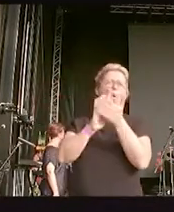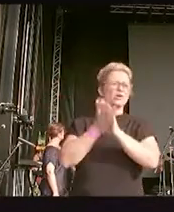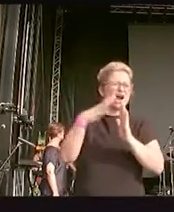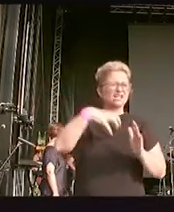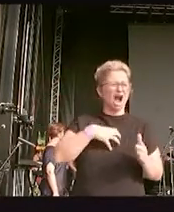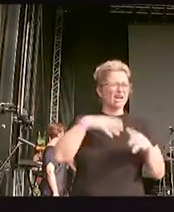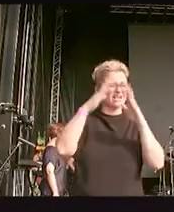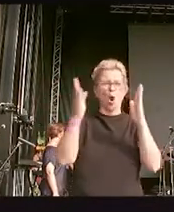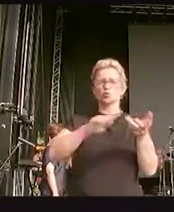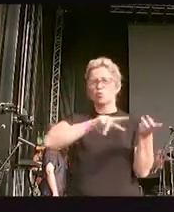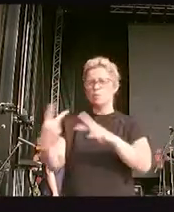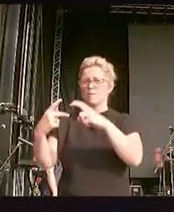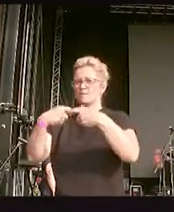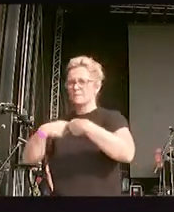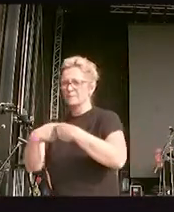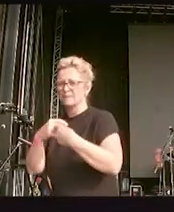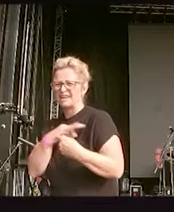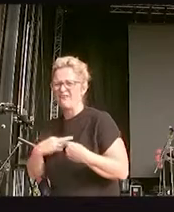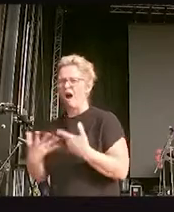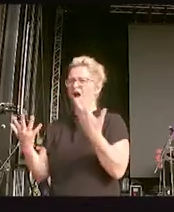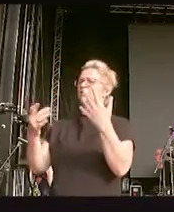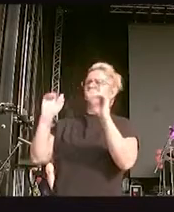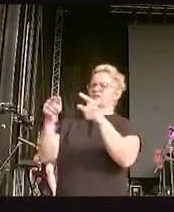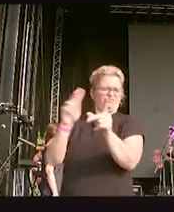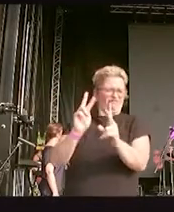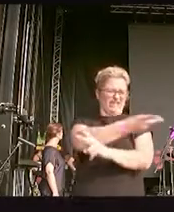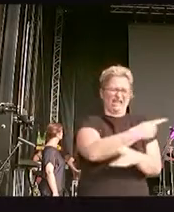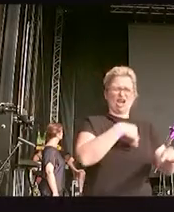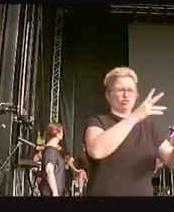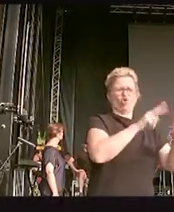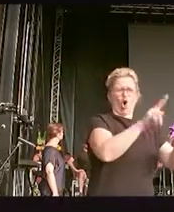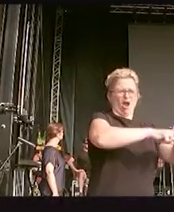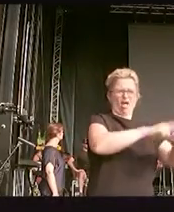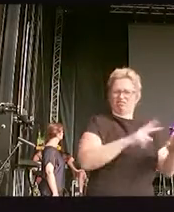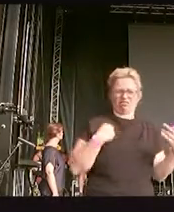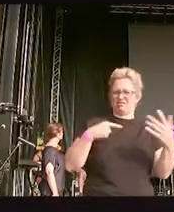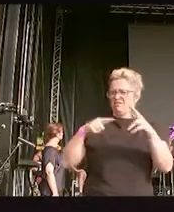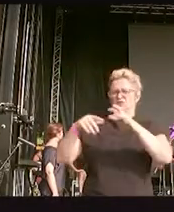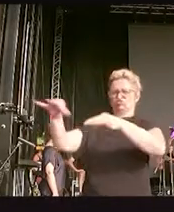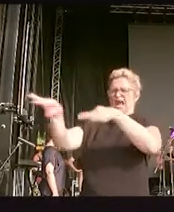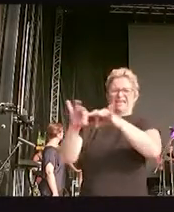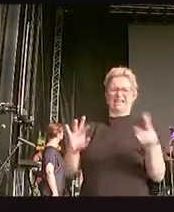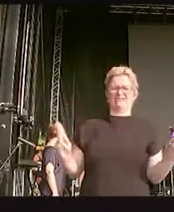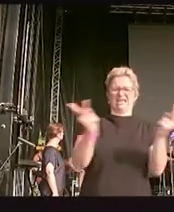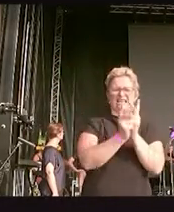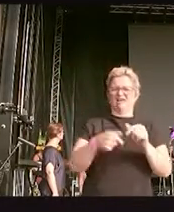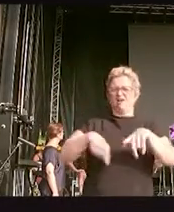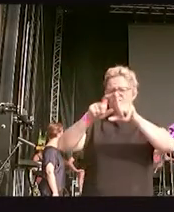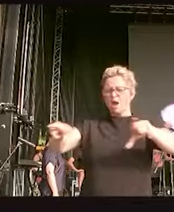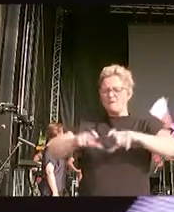und andere Einrichtungen, machen es genauso, wie die Treuhand es gemacht hat. Sie zerteilen die